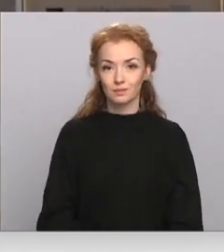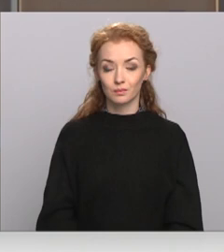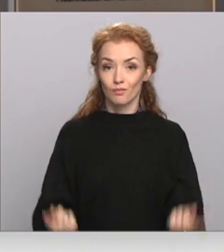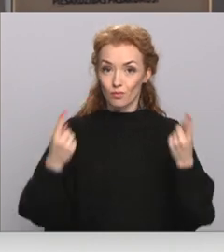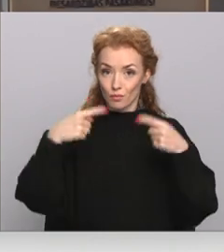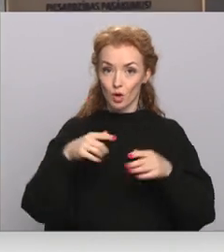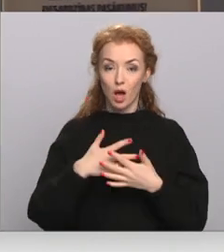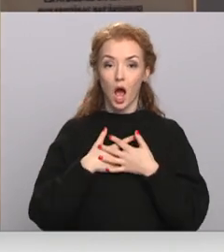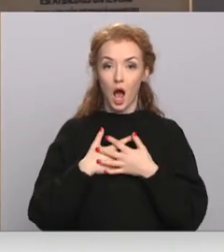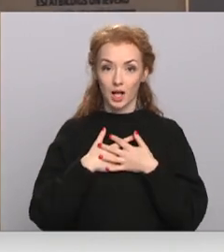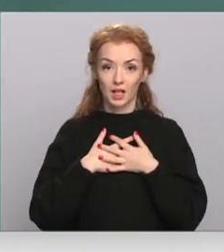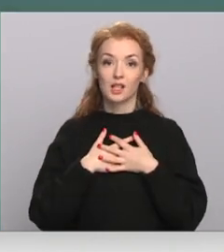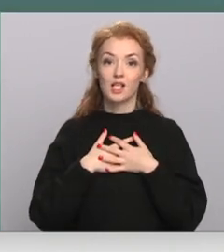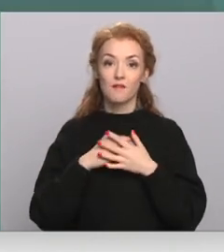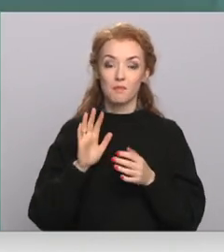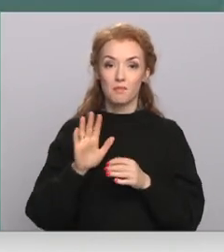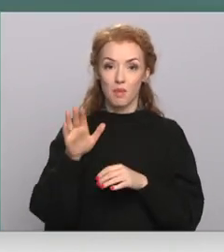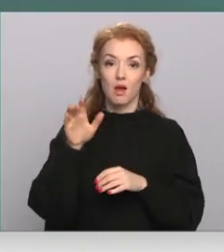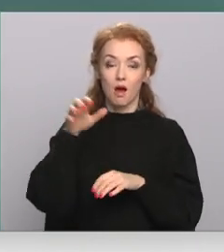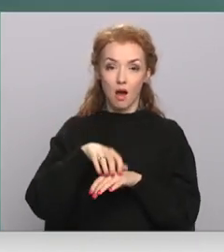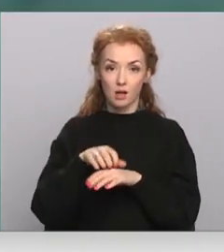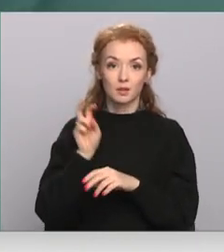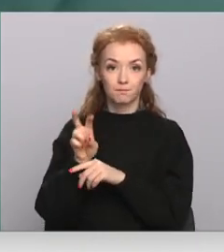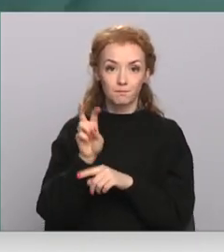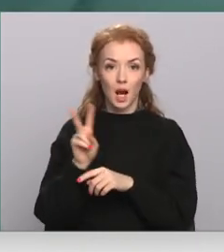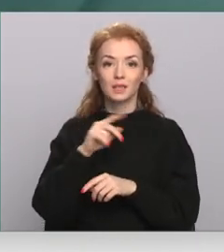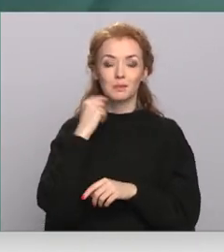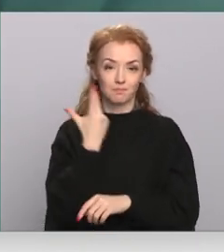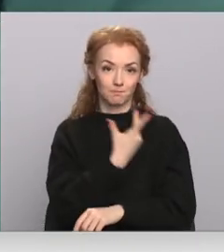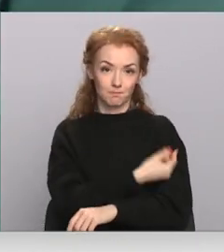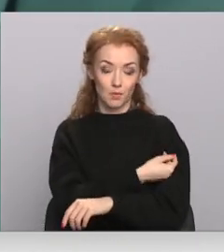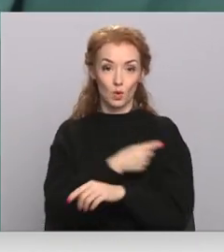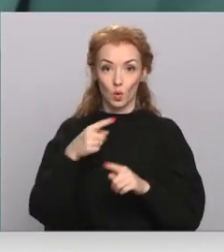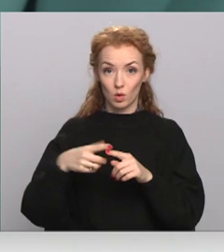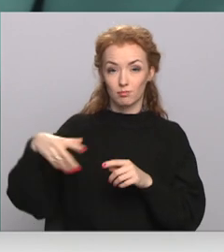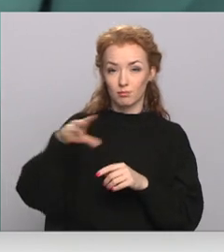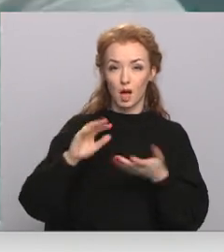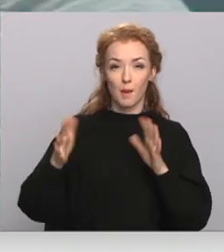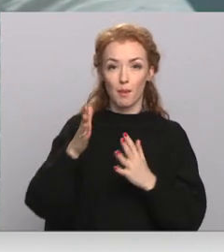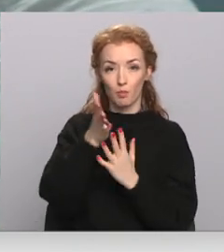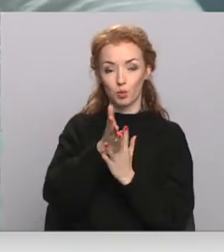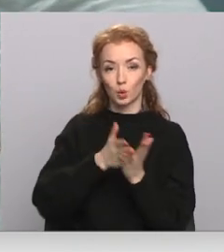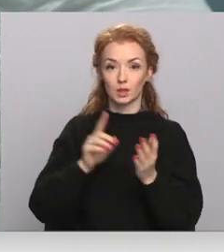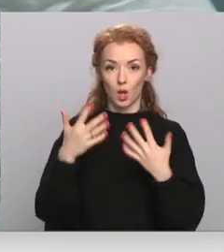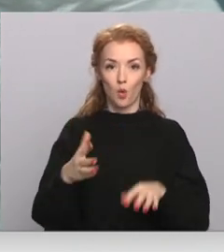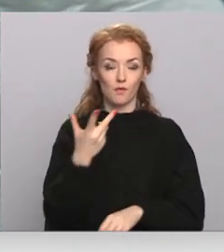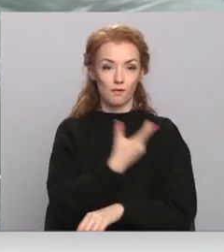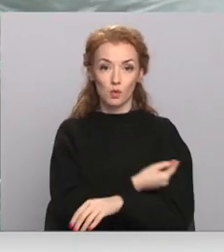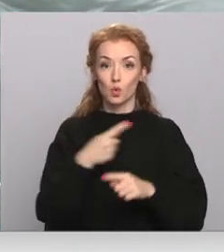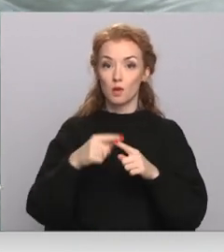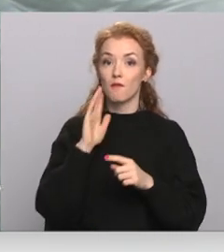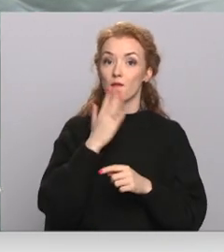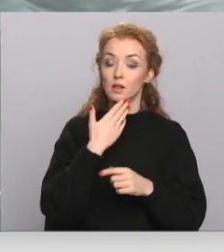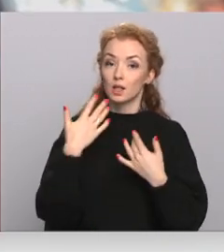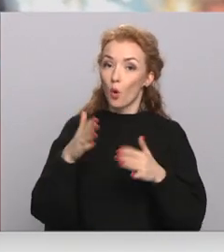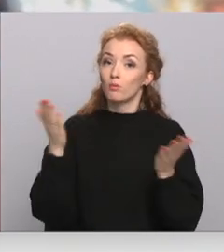Šobrīd aktīvi prakses durvis var pacienti, kuri nāk vakcinēties. No praksē reģistrētajiem savakcinēta aptuveni puse. Jau vasarā pacienti esot